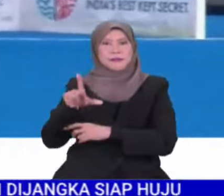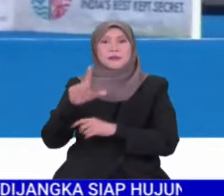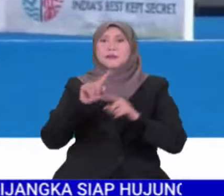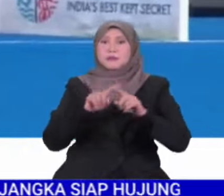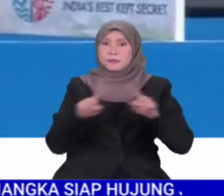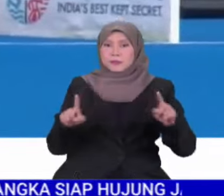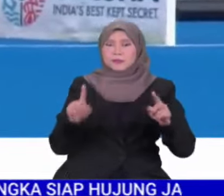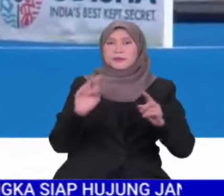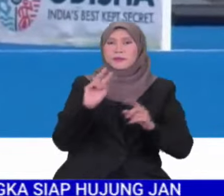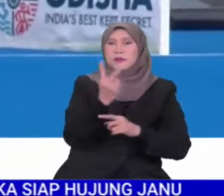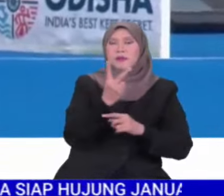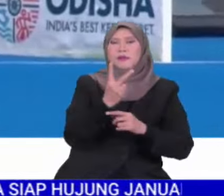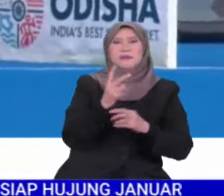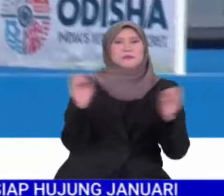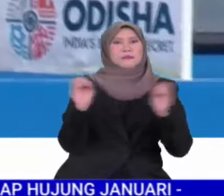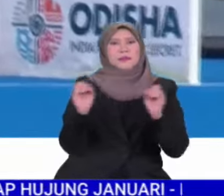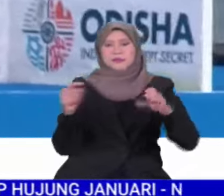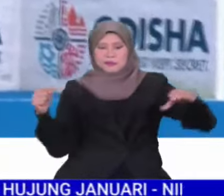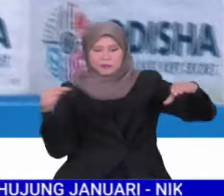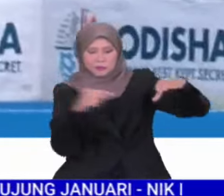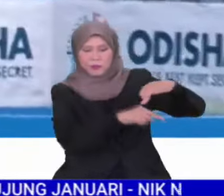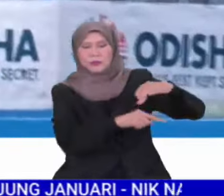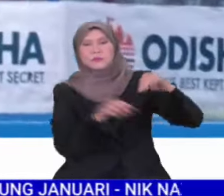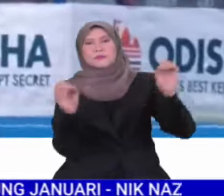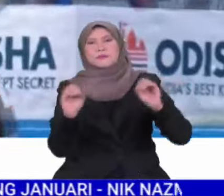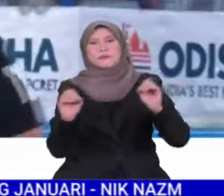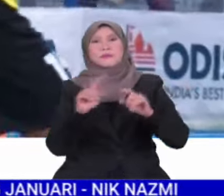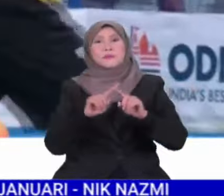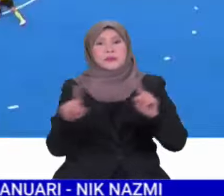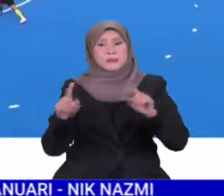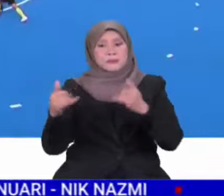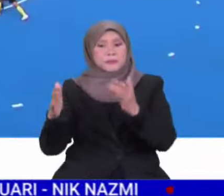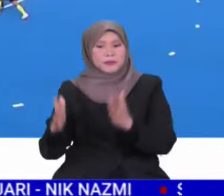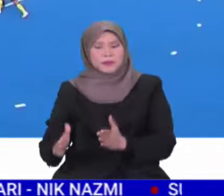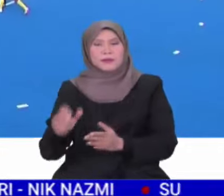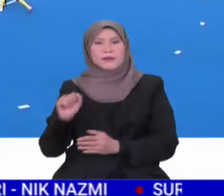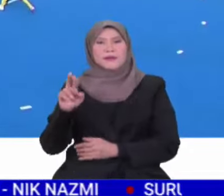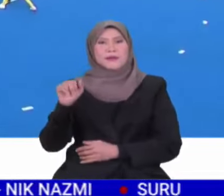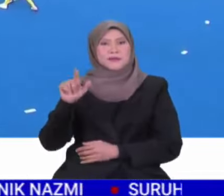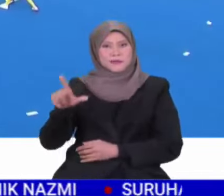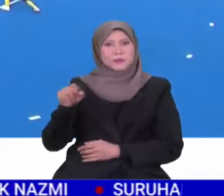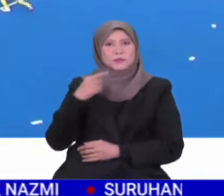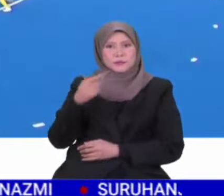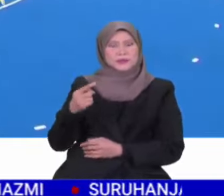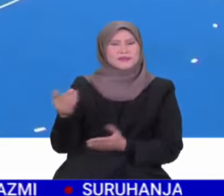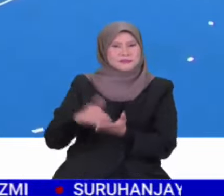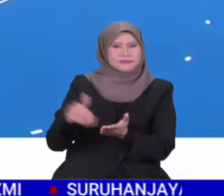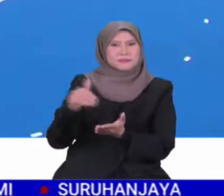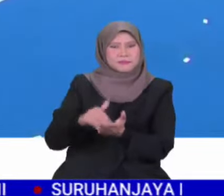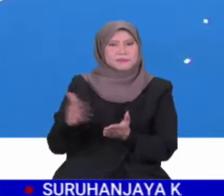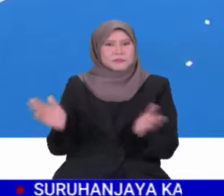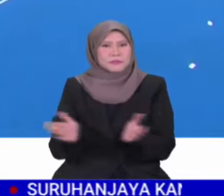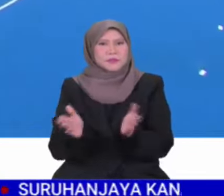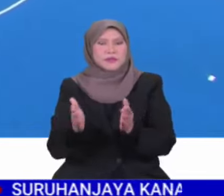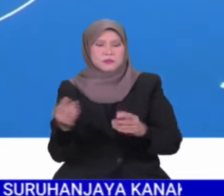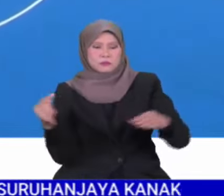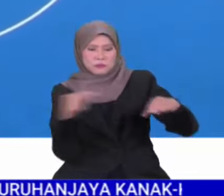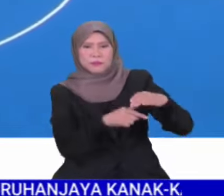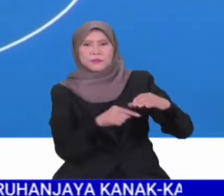Namun di suku kedua, tiada sebarang gol dihasilkan walaupun anak-anak buah Arus Hevaraj berulang kali mengasak ke kubu New